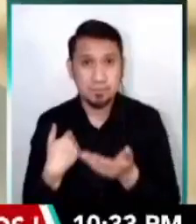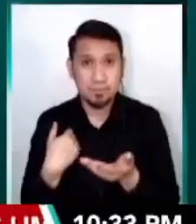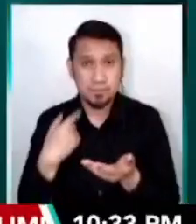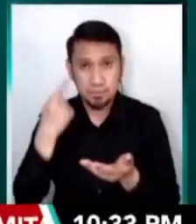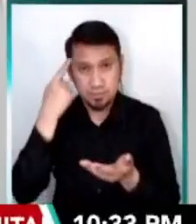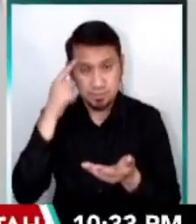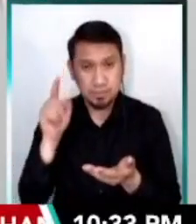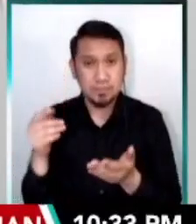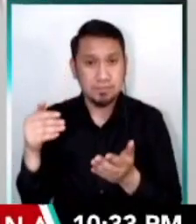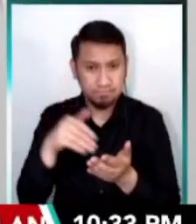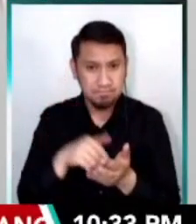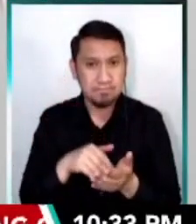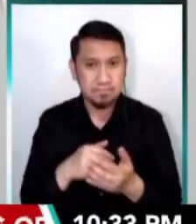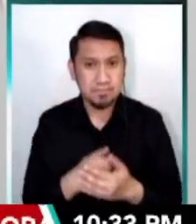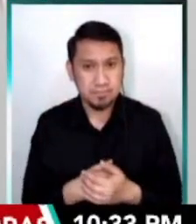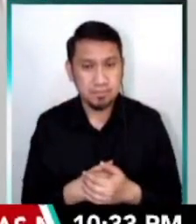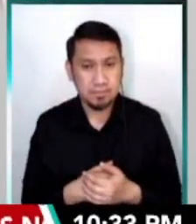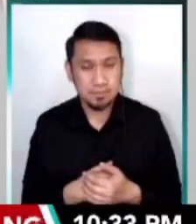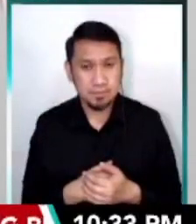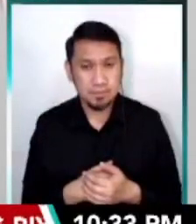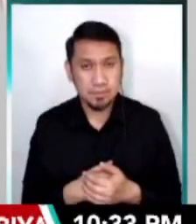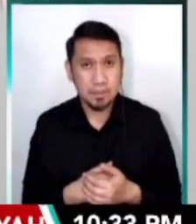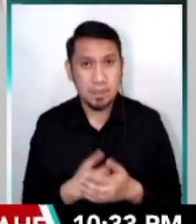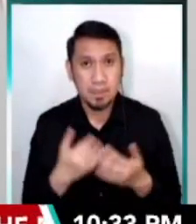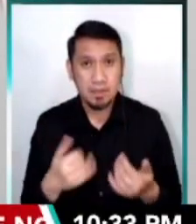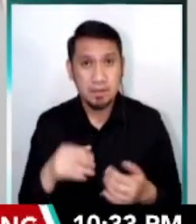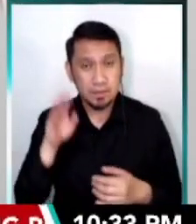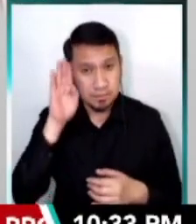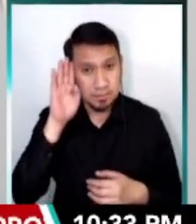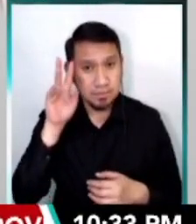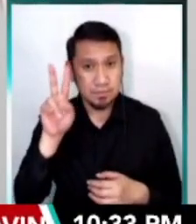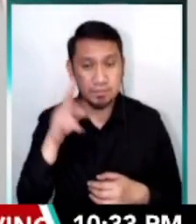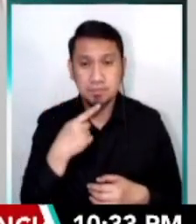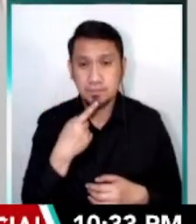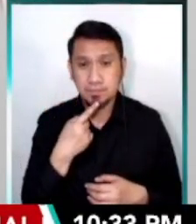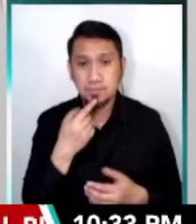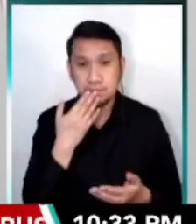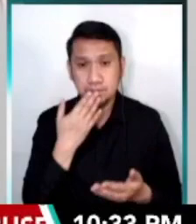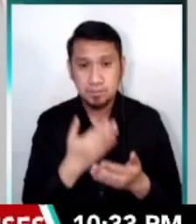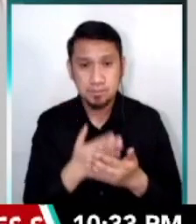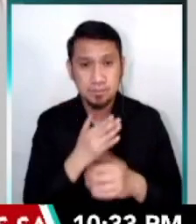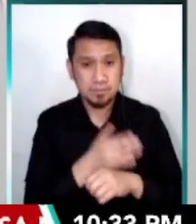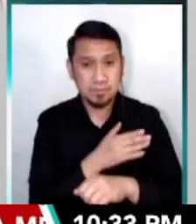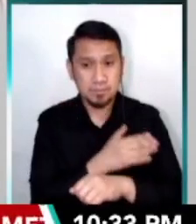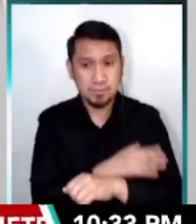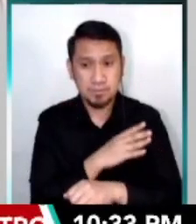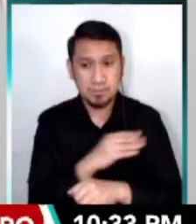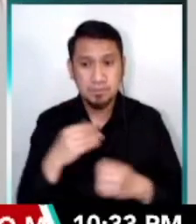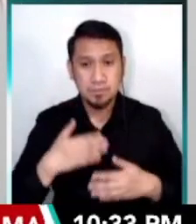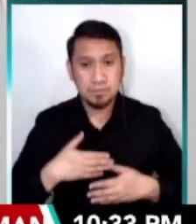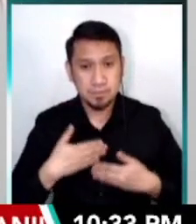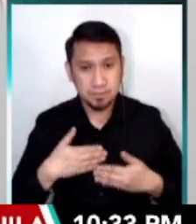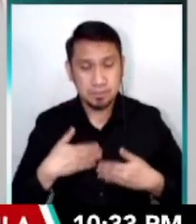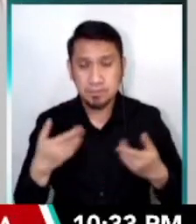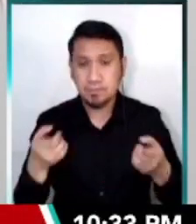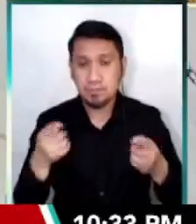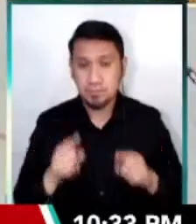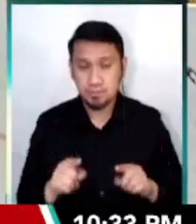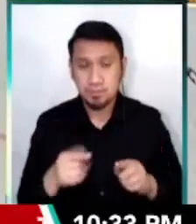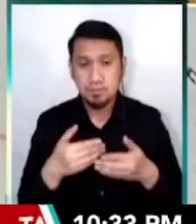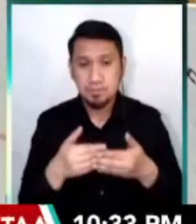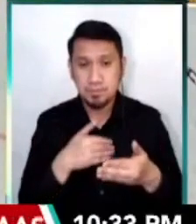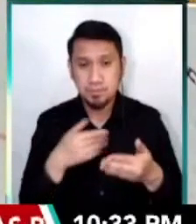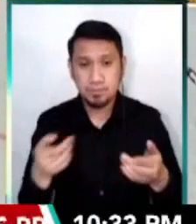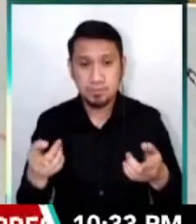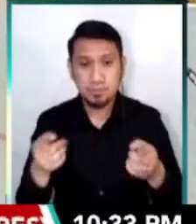reconsideration. Sinabi naman ni Marcos na magandang development ito at natutuwa siyang nangyari ito bago ang nalalapit na eleksyon.